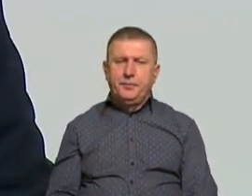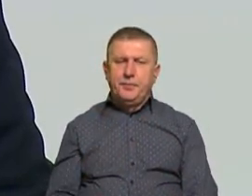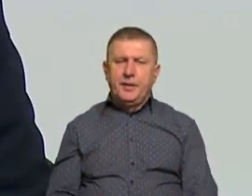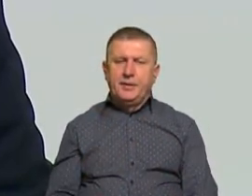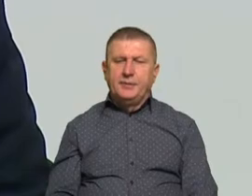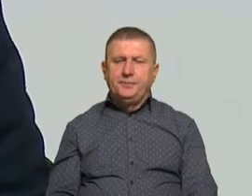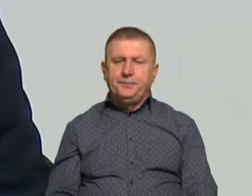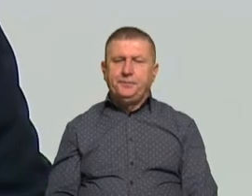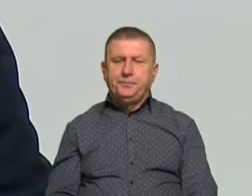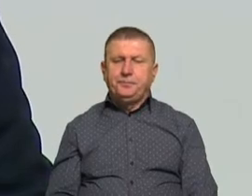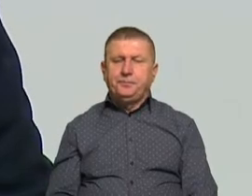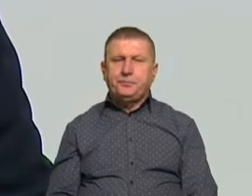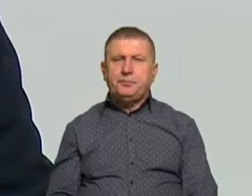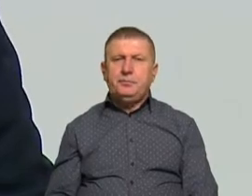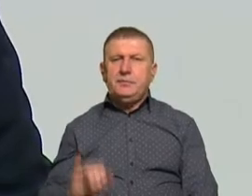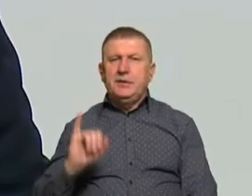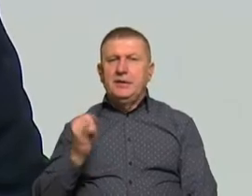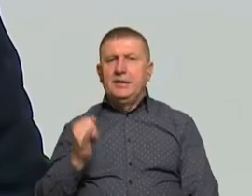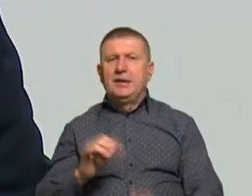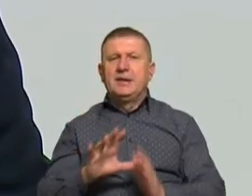tutaj